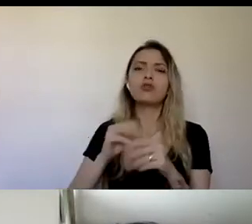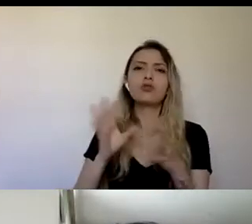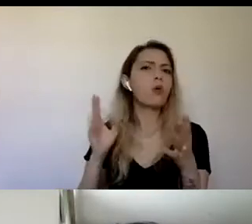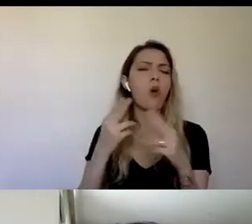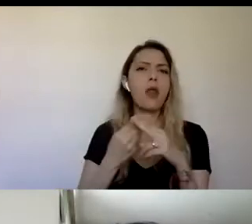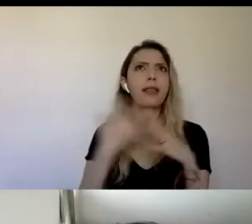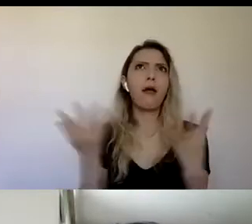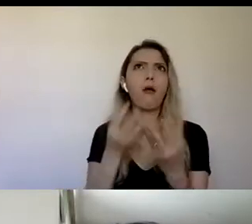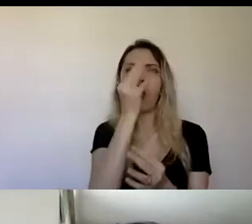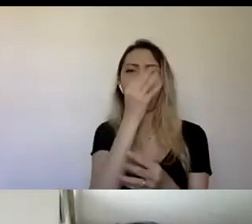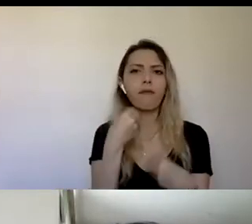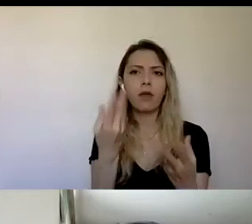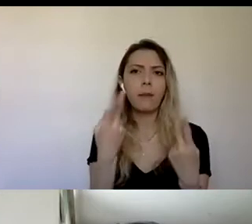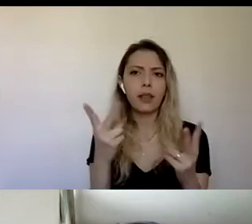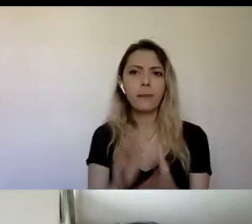Örneğin